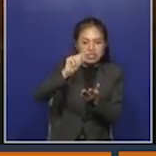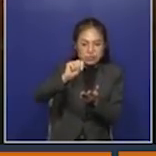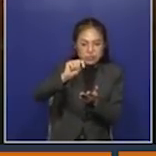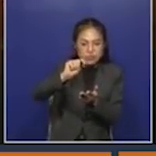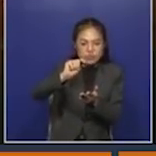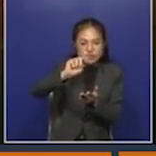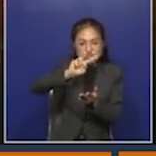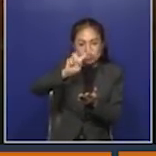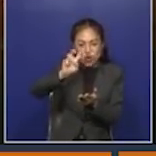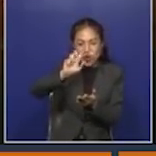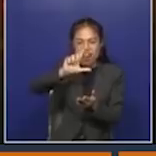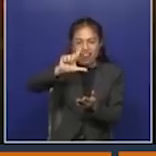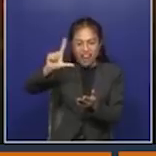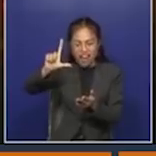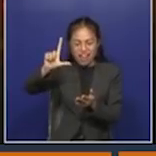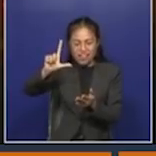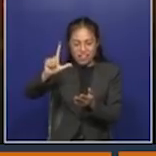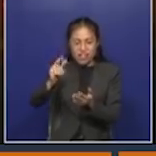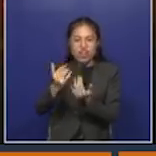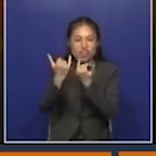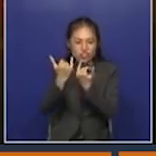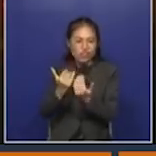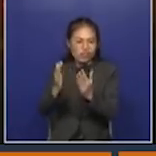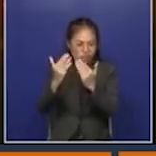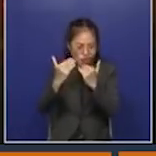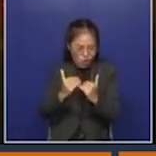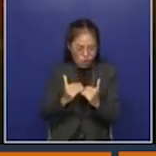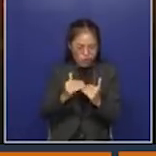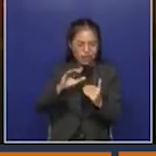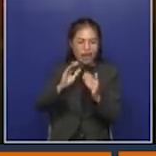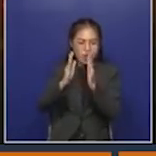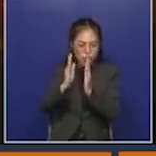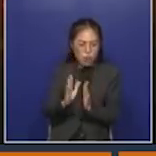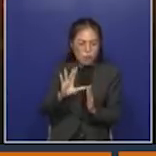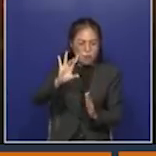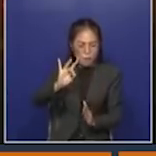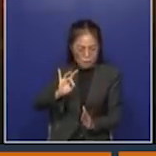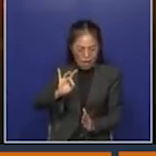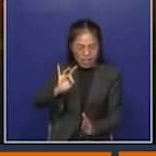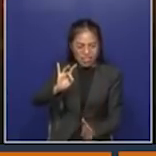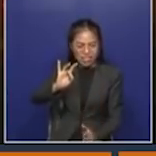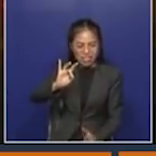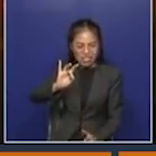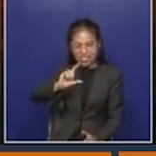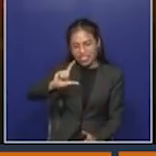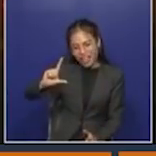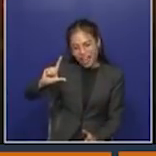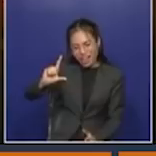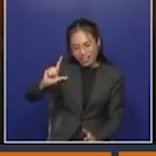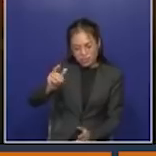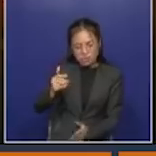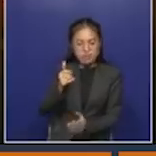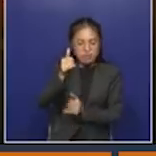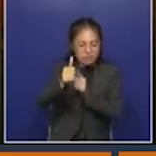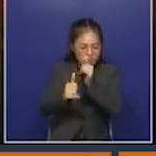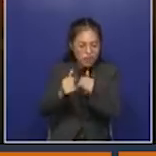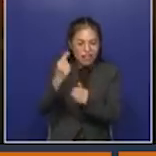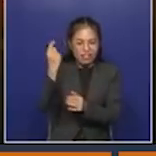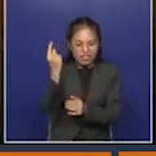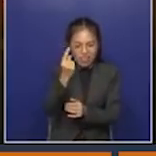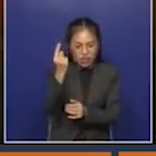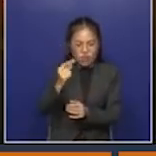ใหม่นะ 4ของปีนี้เนี่ยเหลือเพียงแค่ 8ล้านคนส่วนทั้งปีของปี 2562